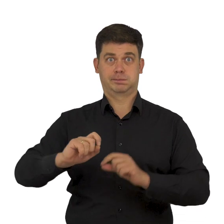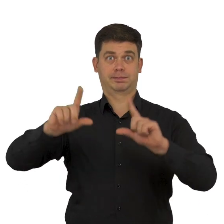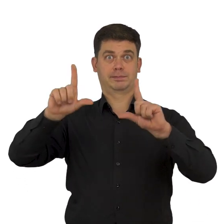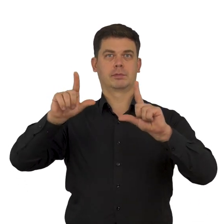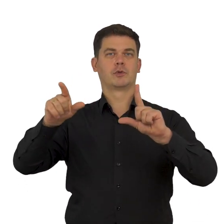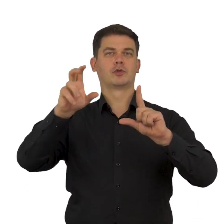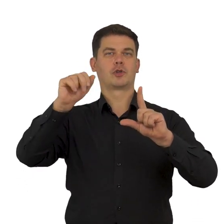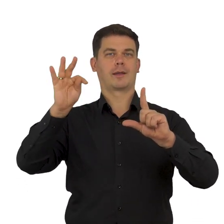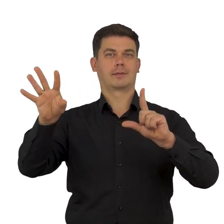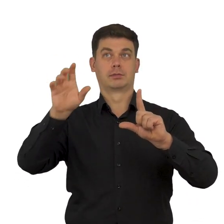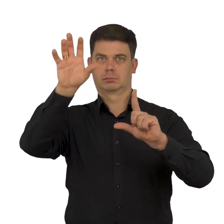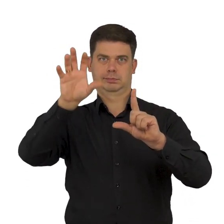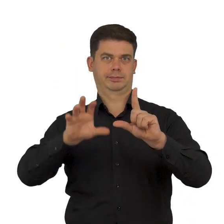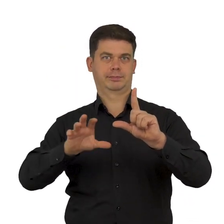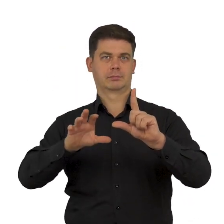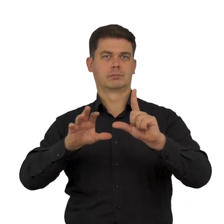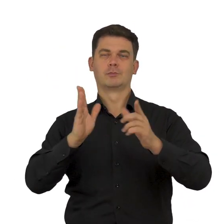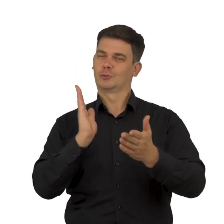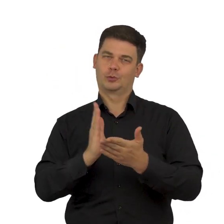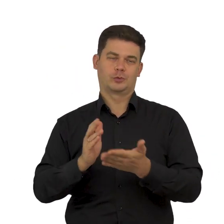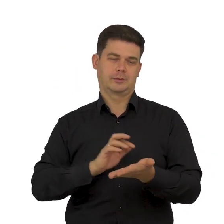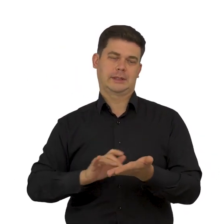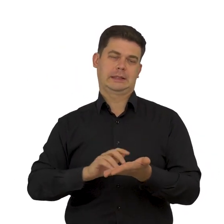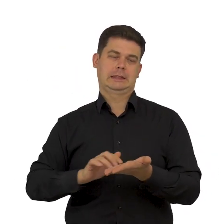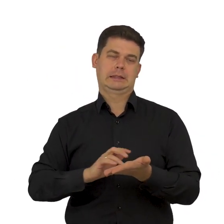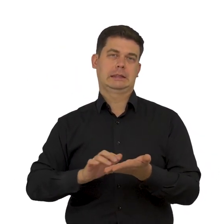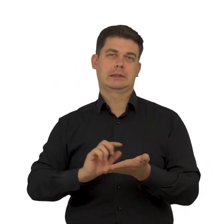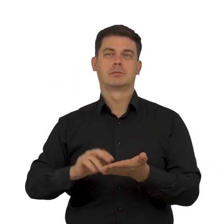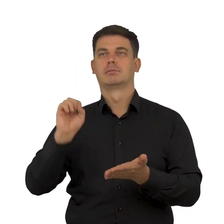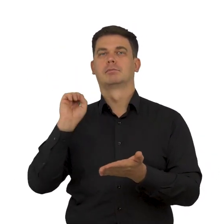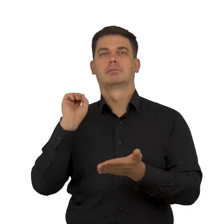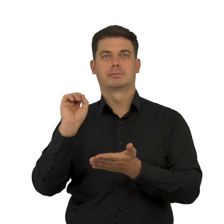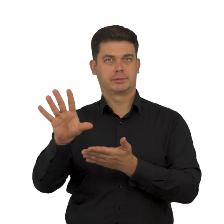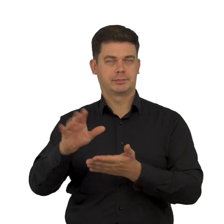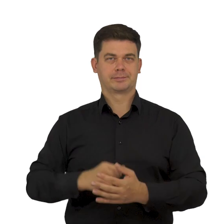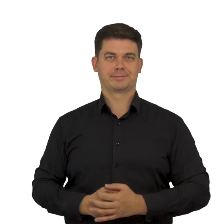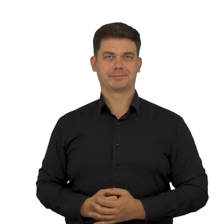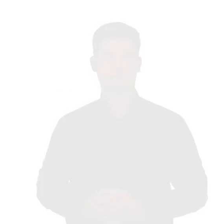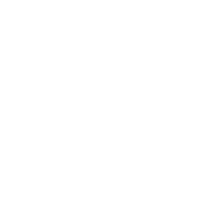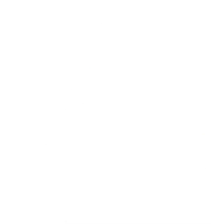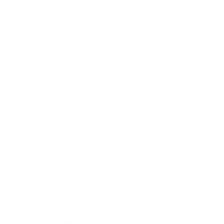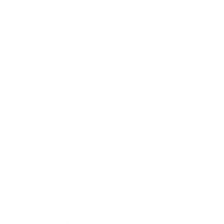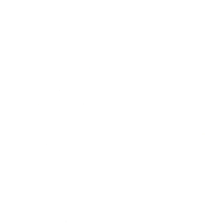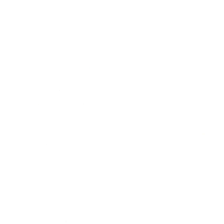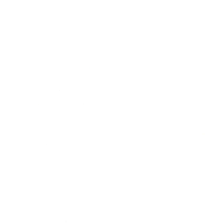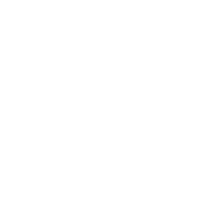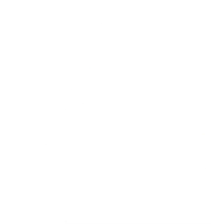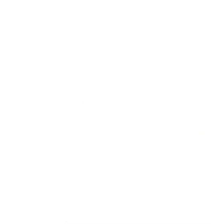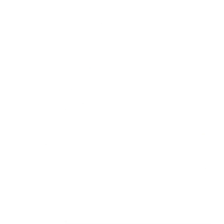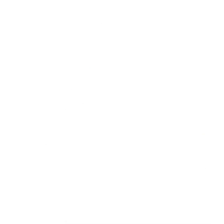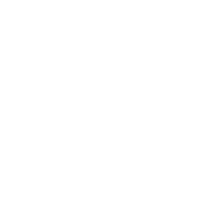Otworzy się okno czatu. Teraz wystarczy już tylko wpisać treść w odpowiednim polu.